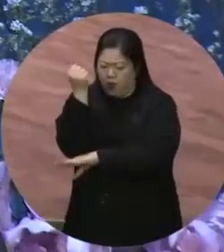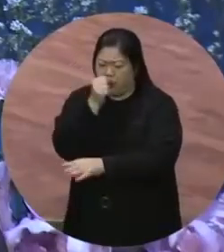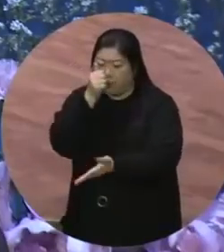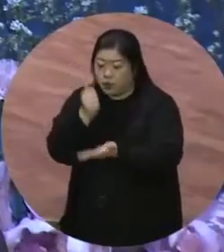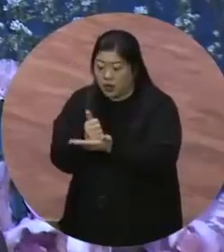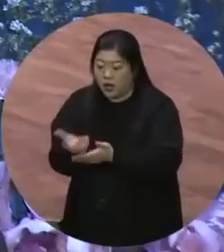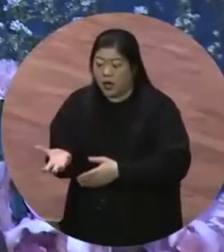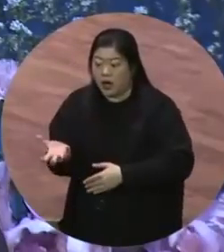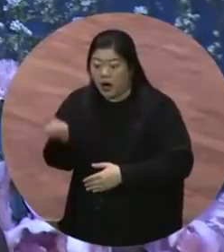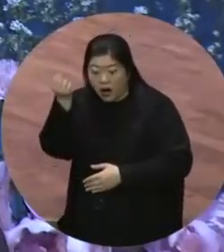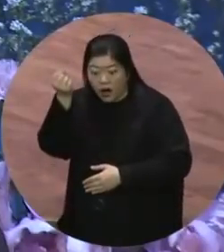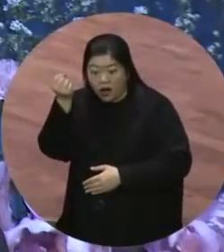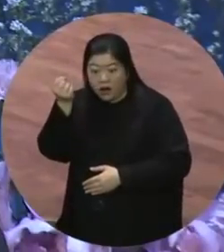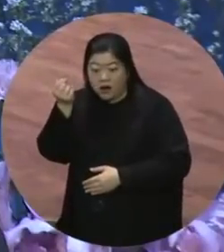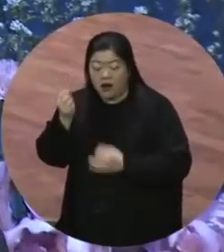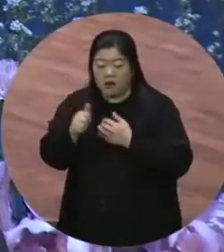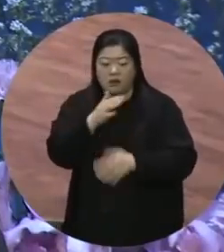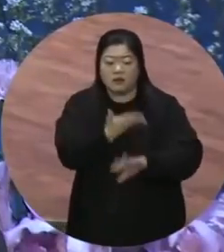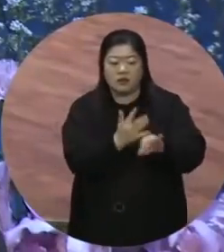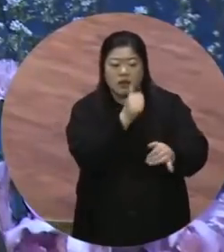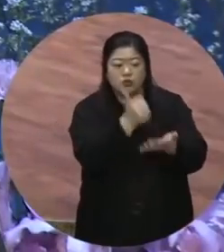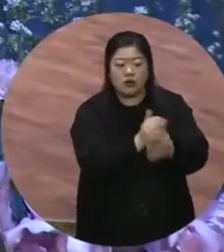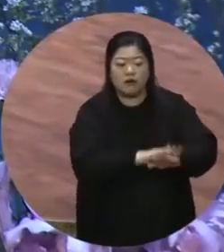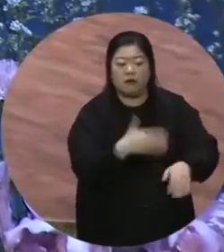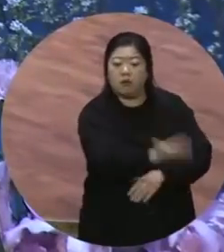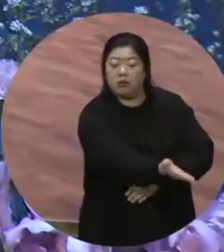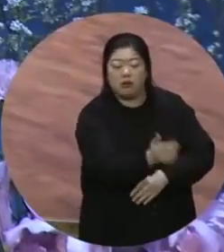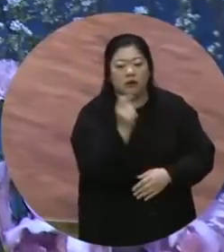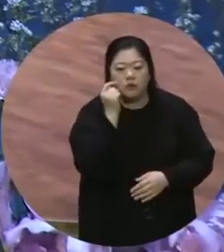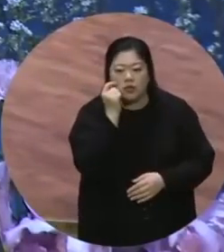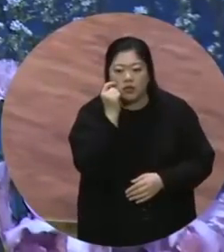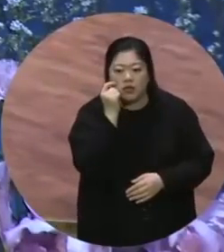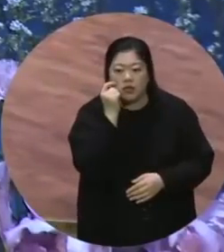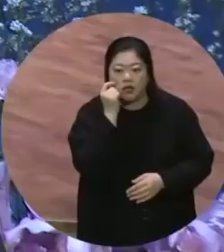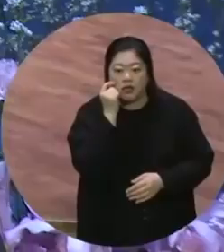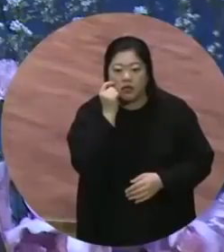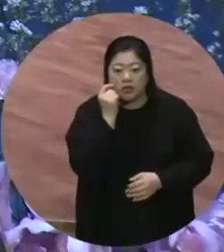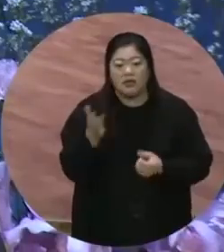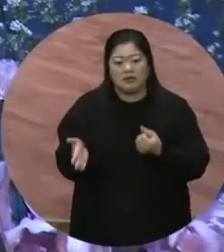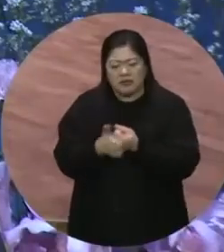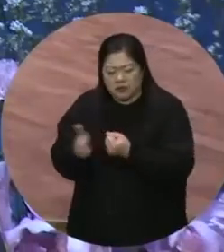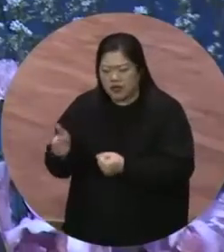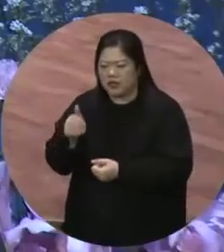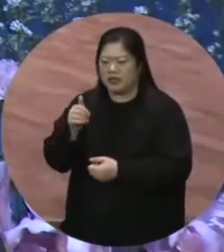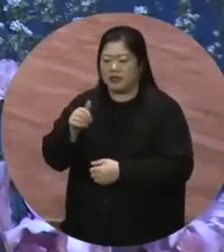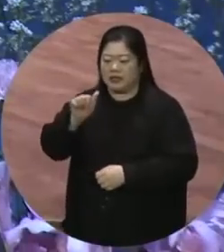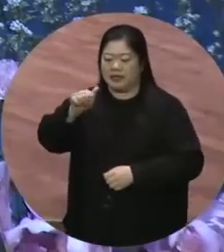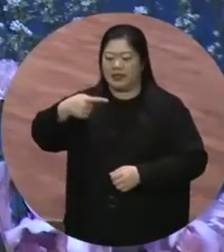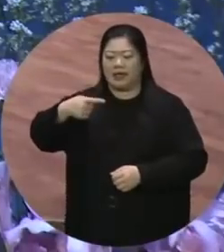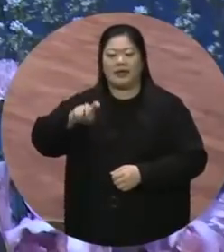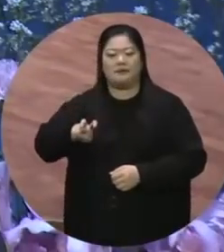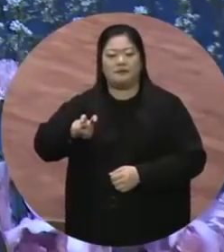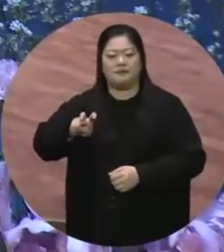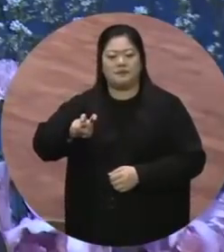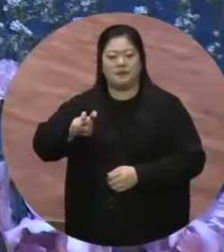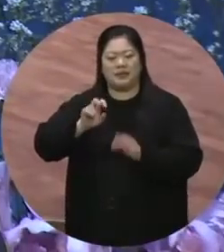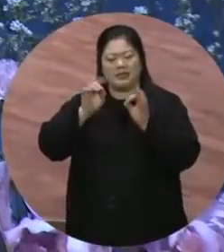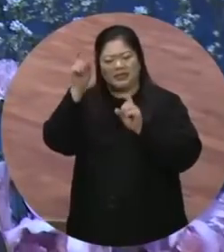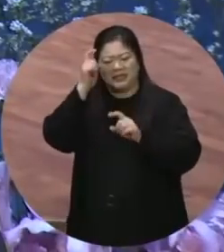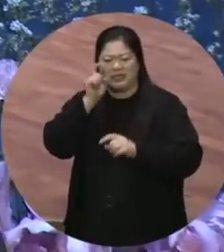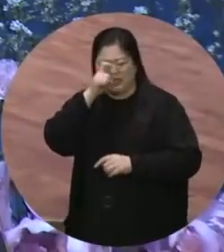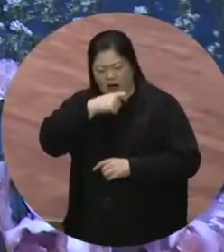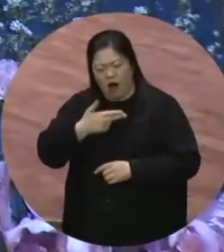돼. 그래서 구약 때도요, 짐승을 바칠 때도 흠없고 티없는, 흠이 있으면 안 돼. 그래서